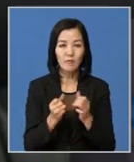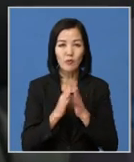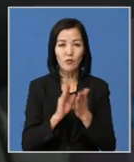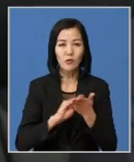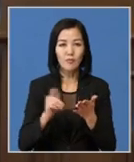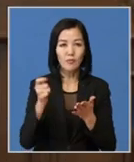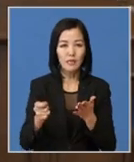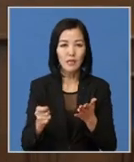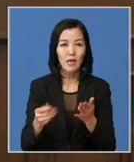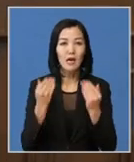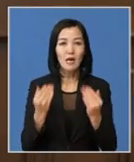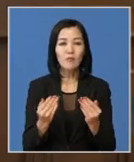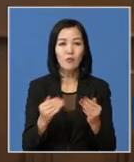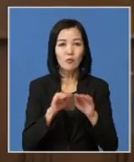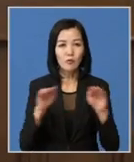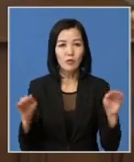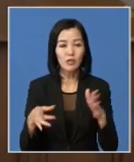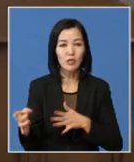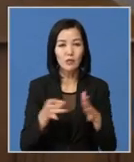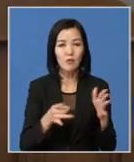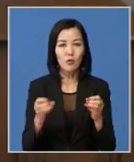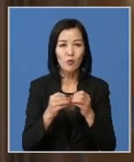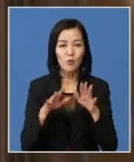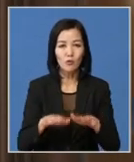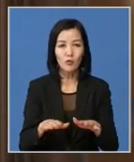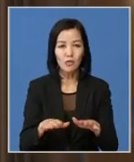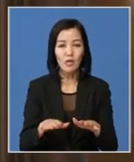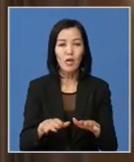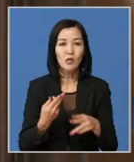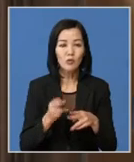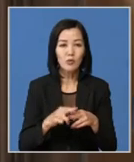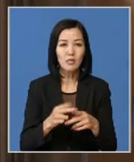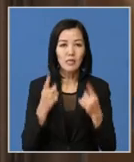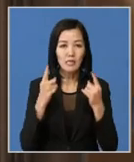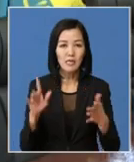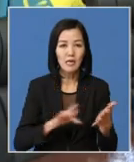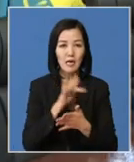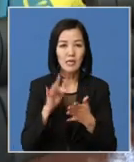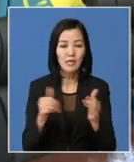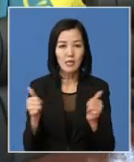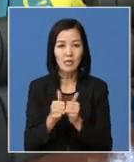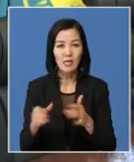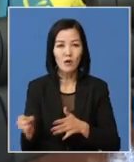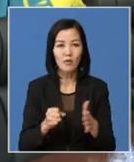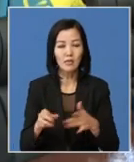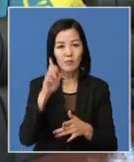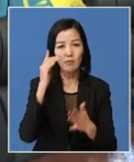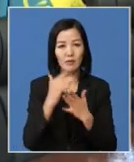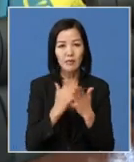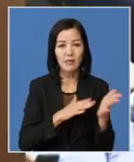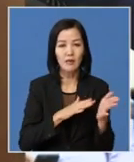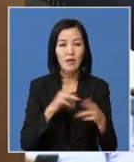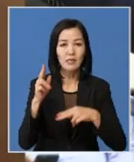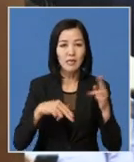беріпті. Өкінішке қарай, бұл көрсеткішпен республикада 10-шы орындамыз. Сондықтан әрі шаһар мен іргелес жатқан аудандарда мемлекеттік